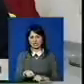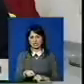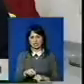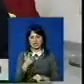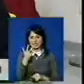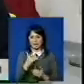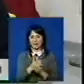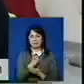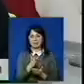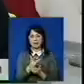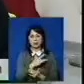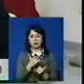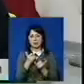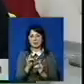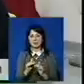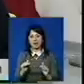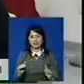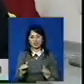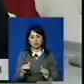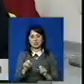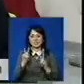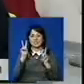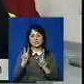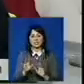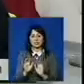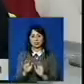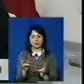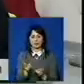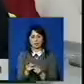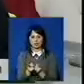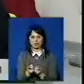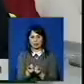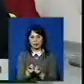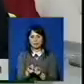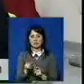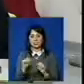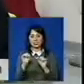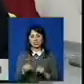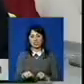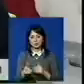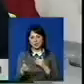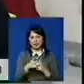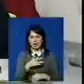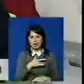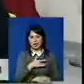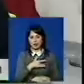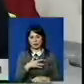სამი მიმართულებით მოემსახუროს ბავშვებს, რომელიც საგანგებო მზრუნველობას საჭიროებენ. იგი შეძლებს